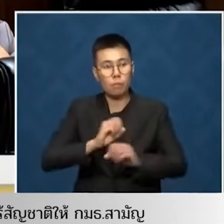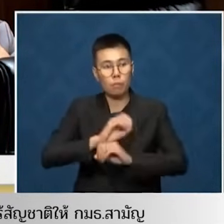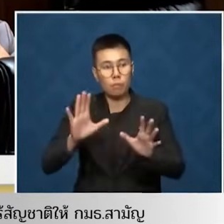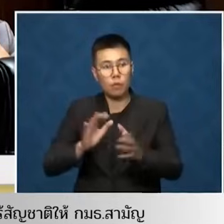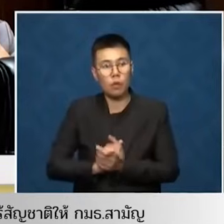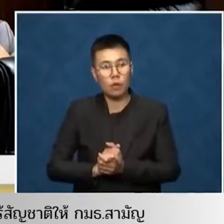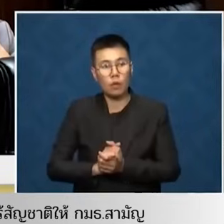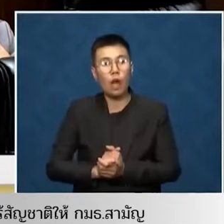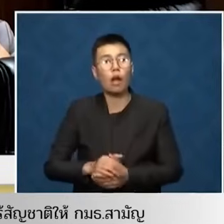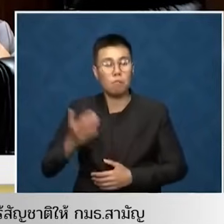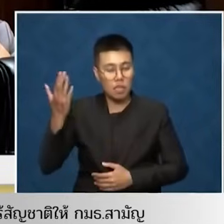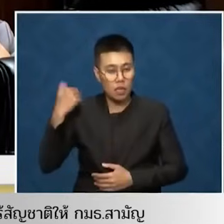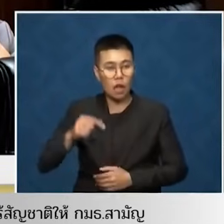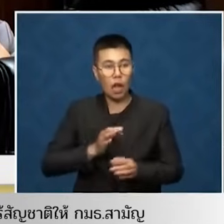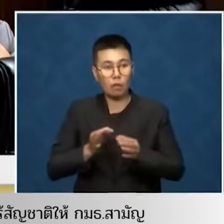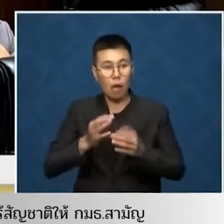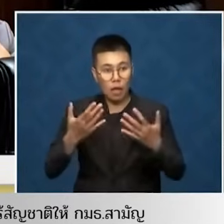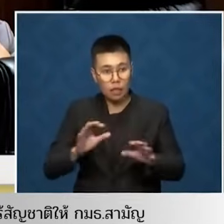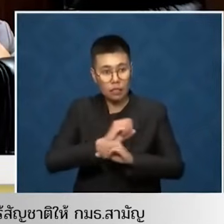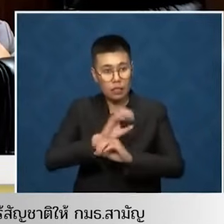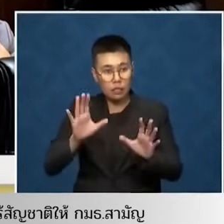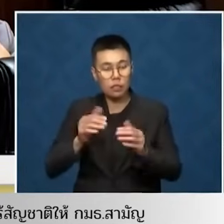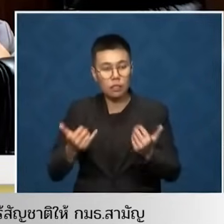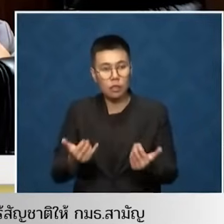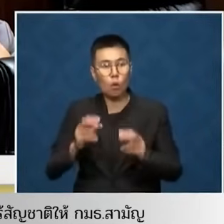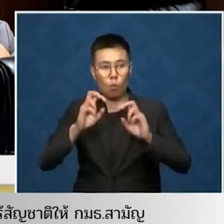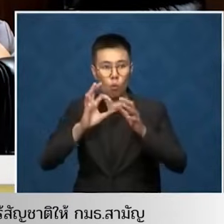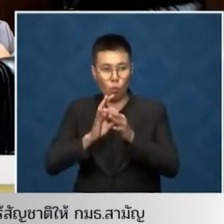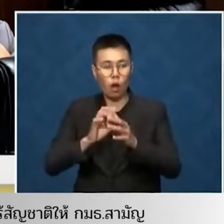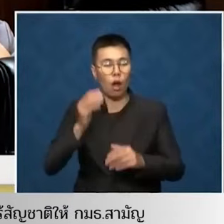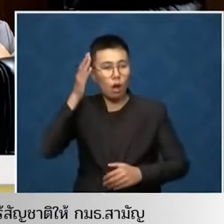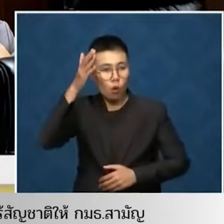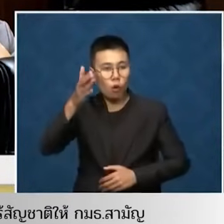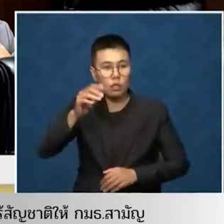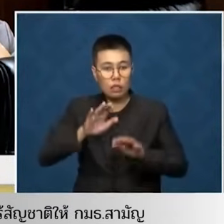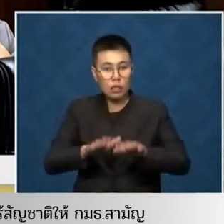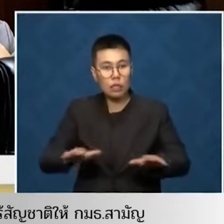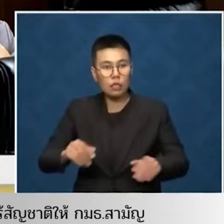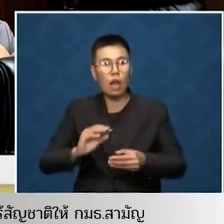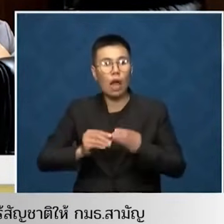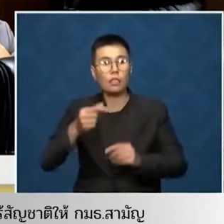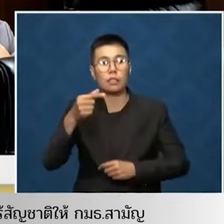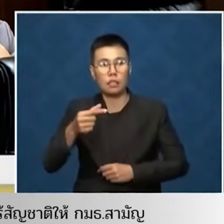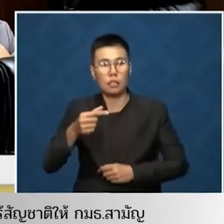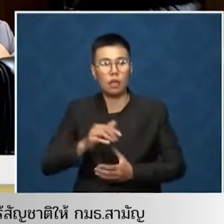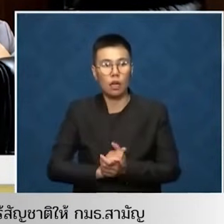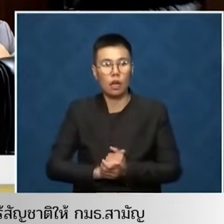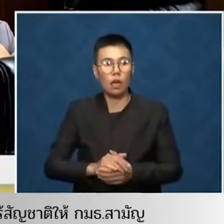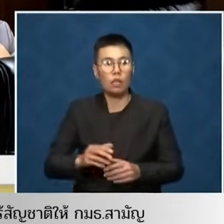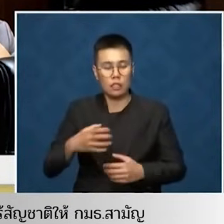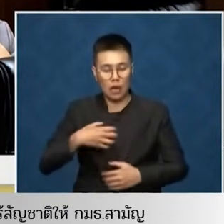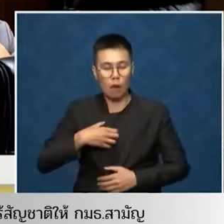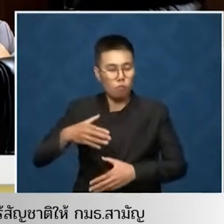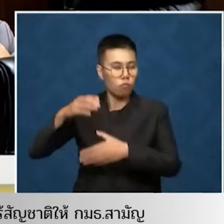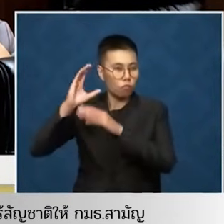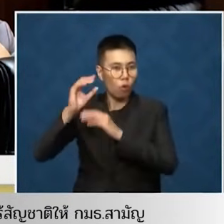นดิฉันจะไม่พูดซ้ำและอยากให้ทุกท่านที่สนใจในประเด็นนี้ห่วงใยในอนาคตเด็กของพวกเราย้อนกลับไปรับฟังการอภิปรายเหล่านั้น